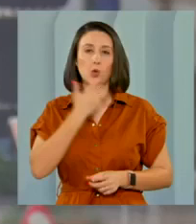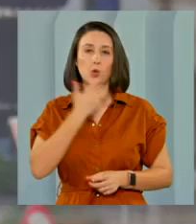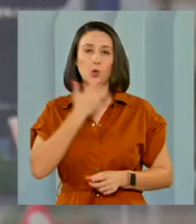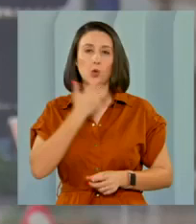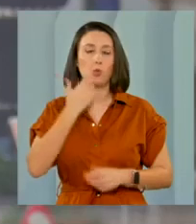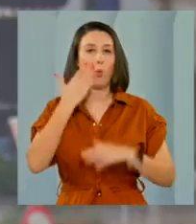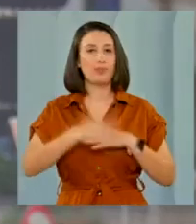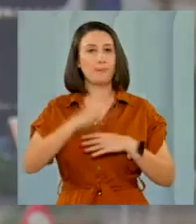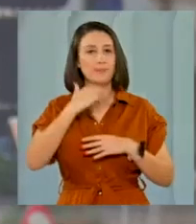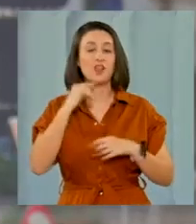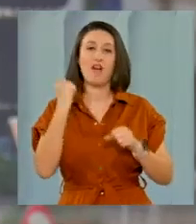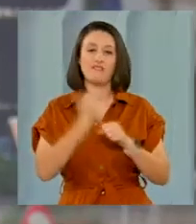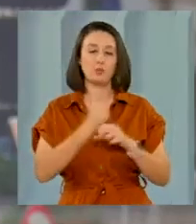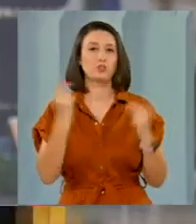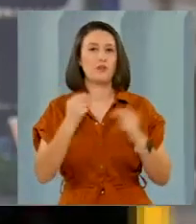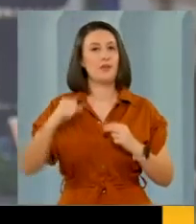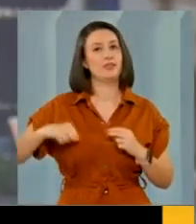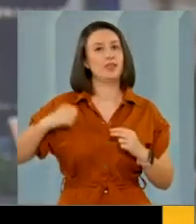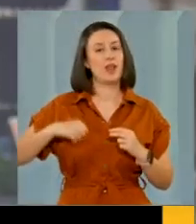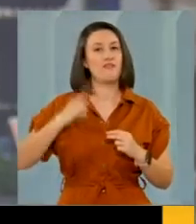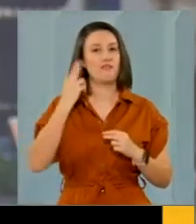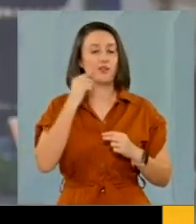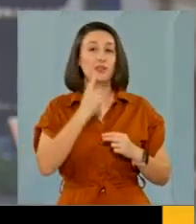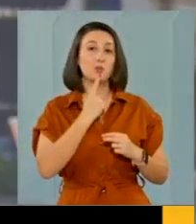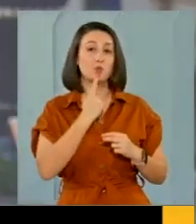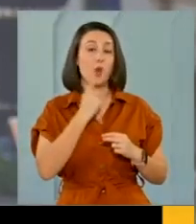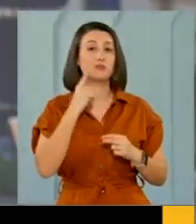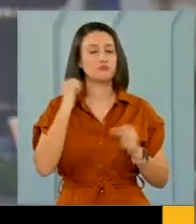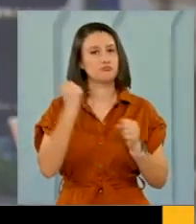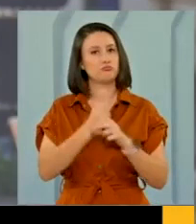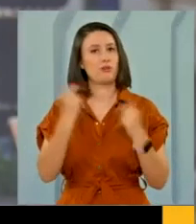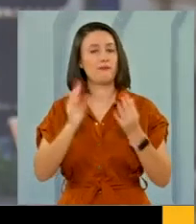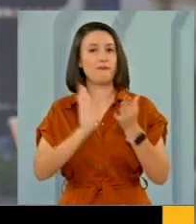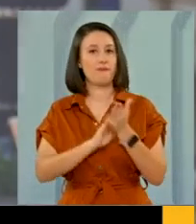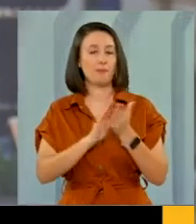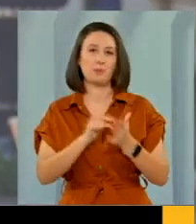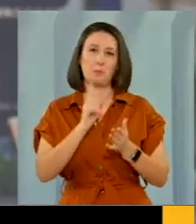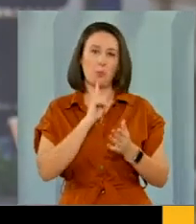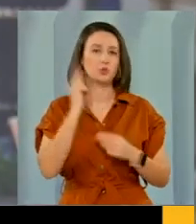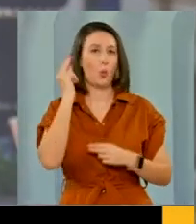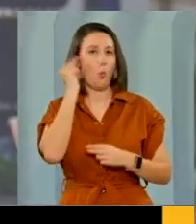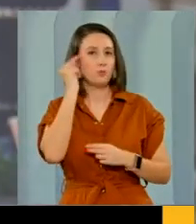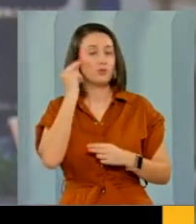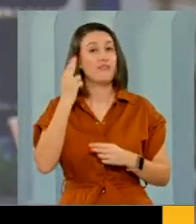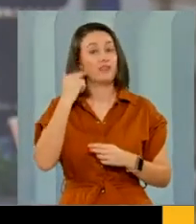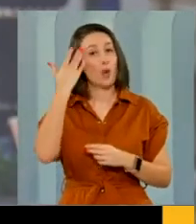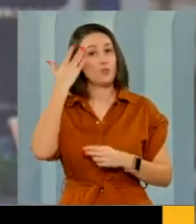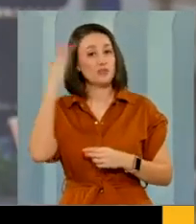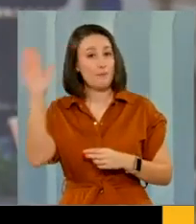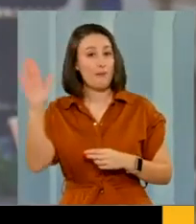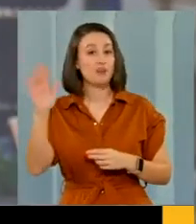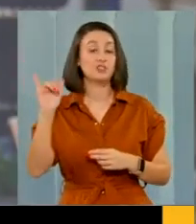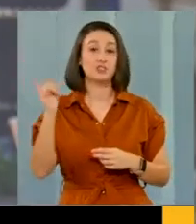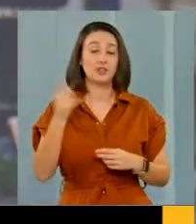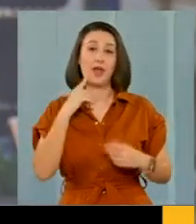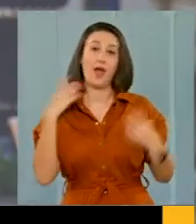Cultura din ultimele zile le-a făcut pe câteva tinere din Timișoara să recurgă la un gest mai puțin obișnuit. Fetele au scăpat de inhibiții și